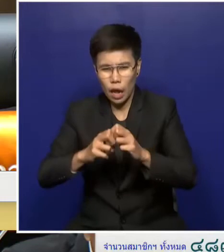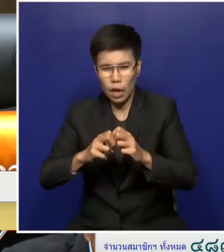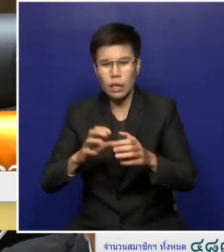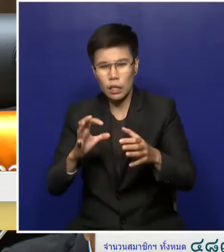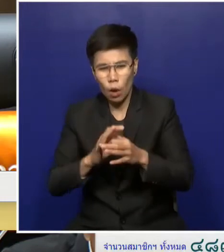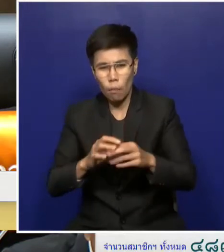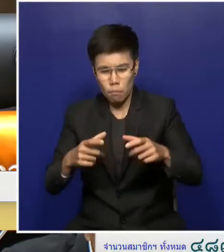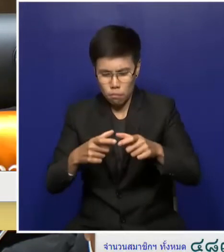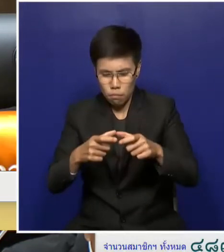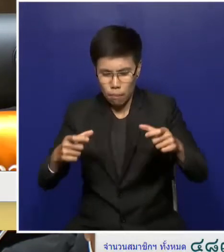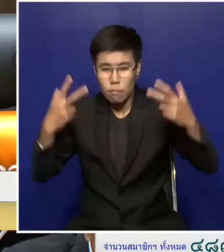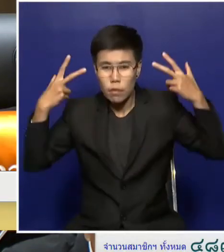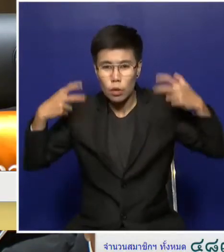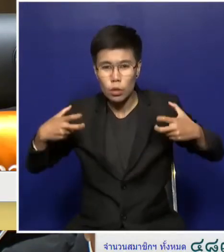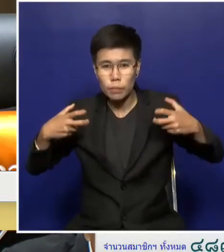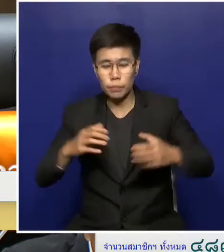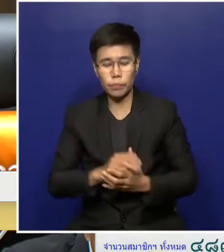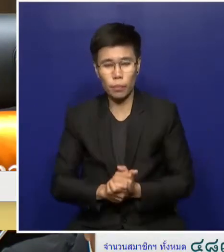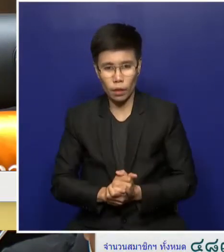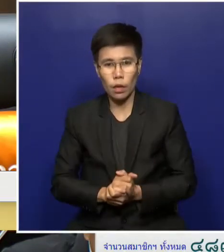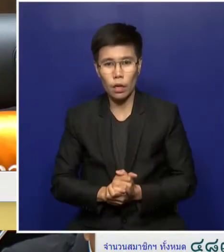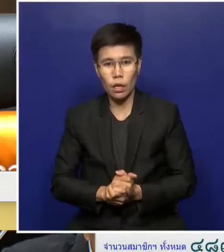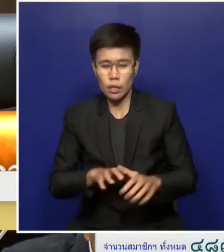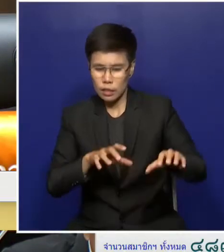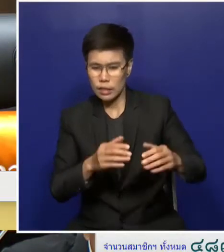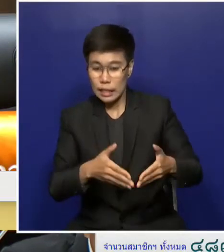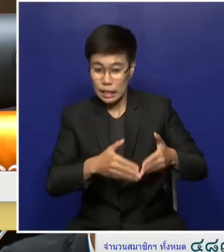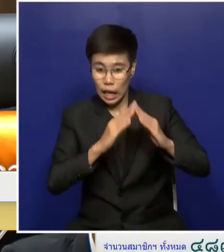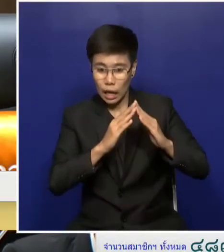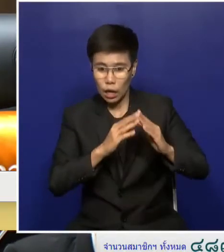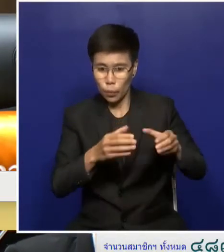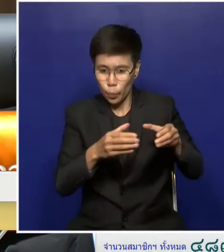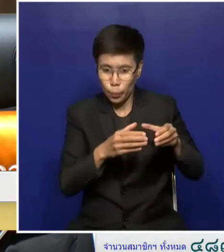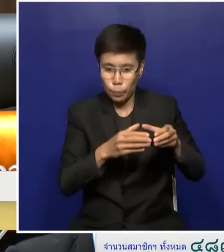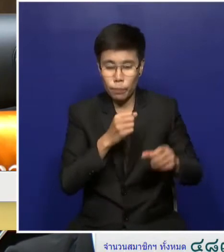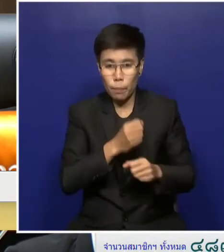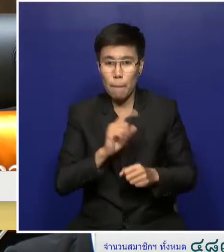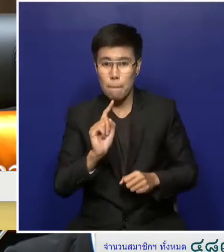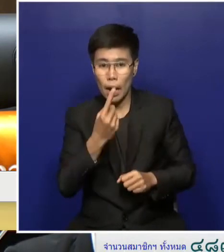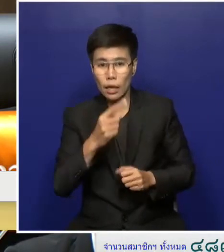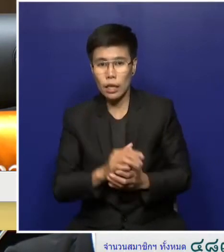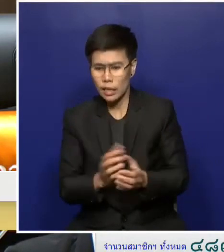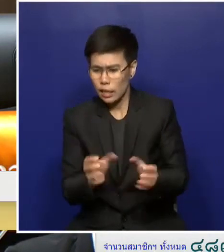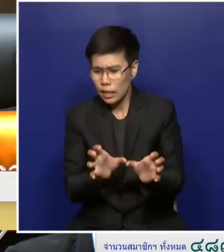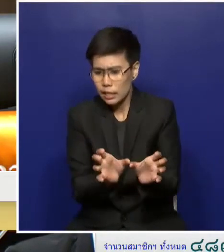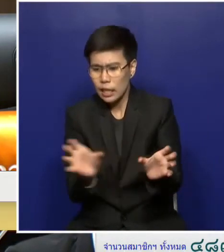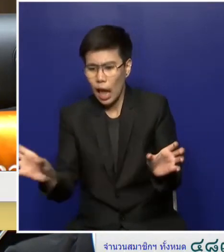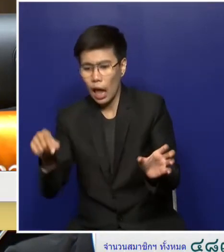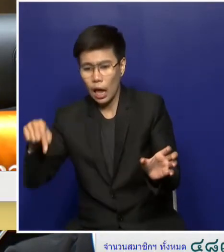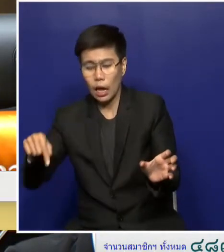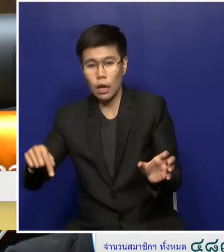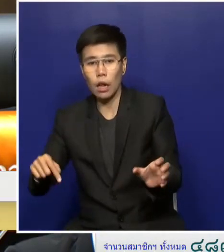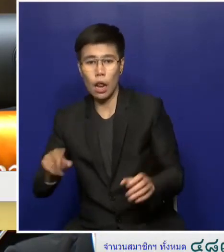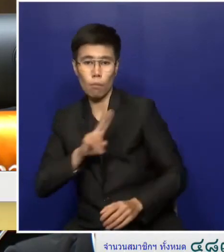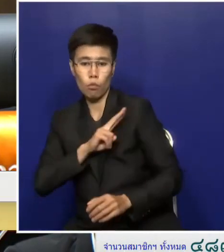ในให้ให้ตั้งโครงสร้างกำลังจากการพิเศษออกมาแยกออกจากฝ่ายปกครองหรือปลัดอำเภอที่รับผิดชอบในปกตินะครับ